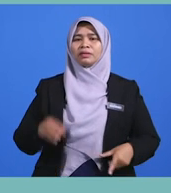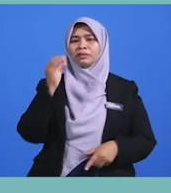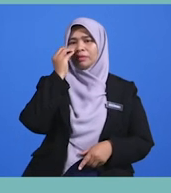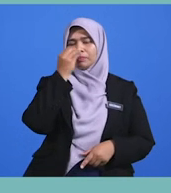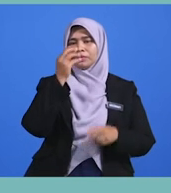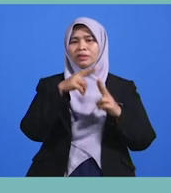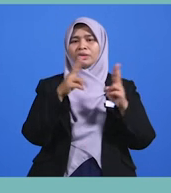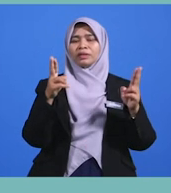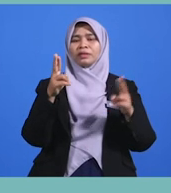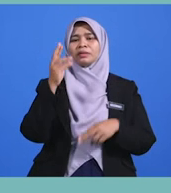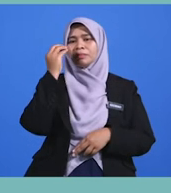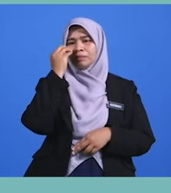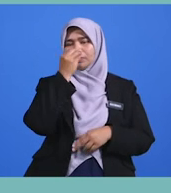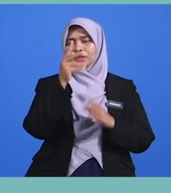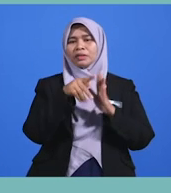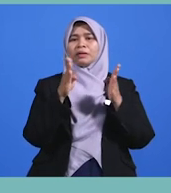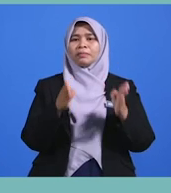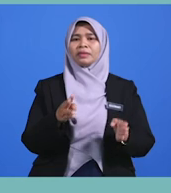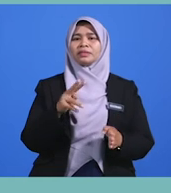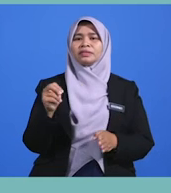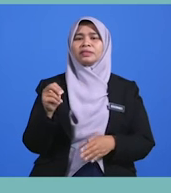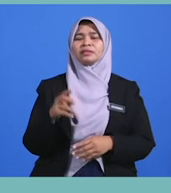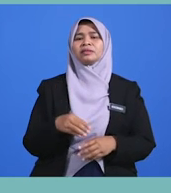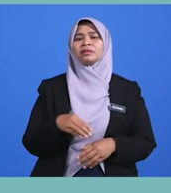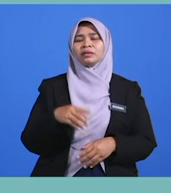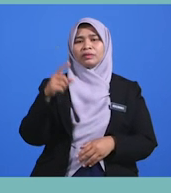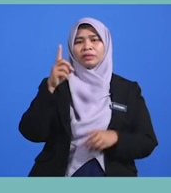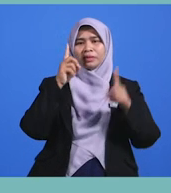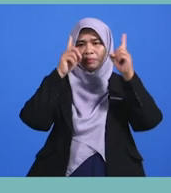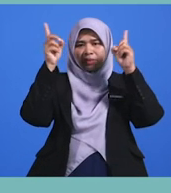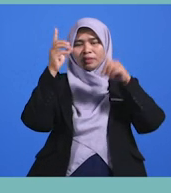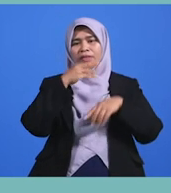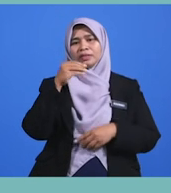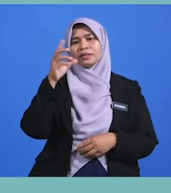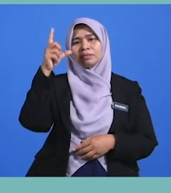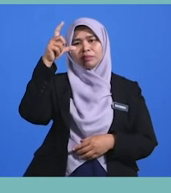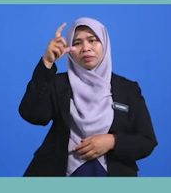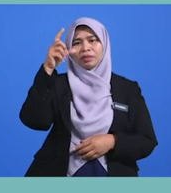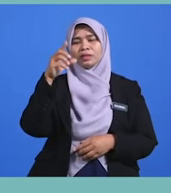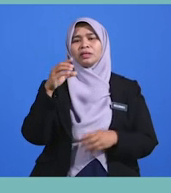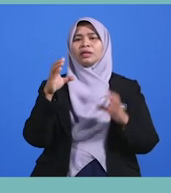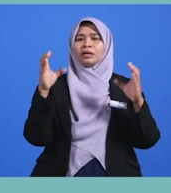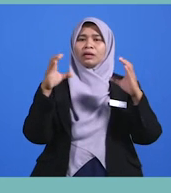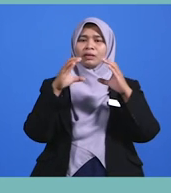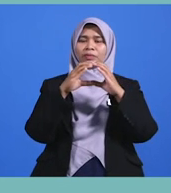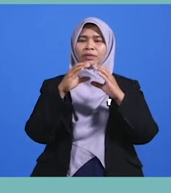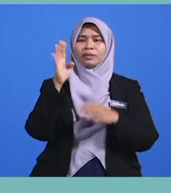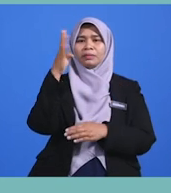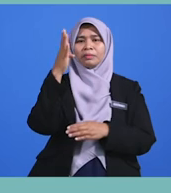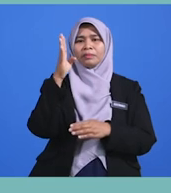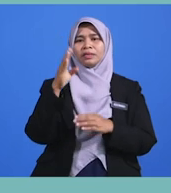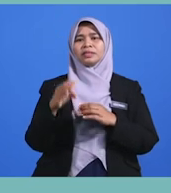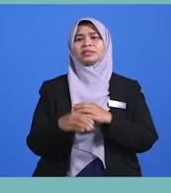gabungan 14 buah negeri dalam Persatuan Malaysia. Bersekutu bertambah mutu melambangkan semangat pemuafakatan akan mengeratkan